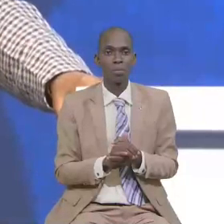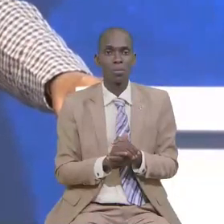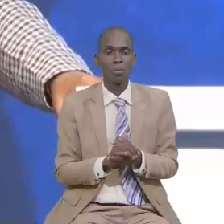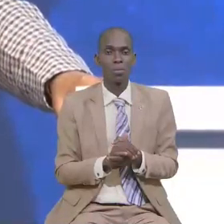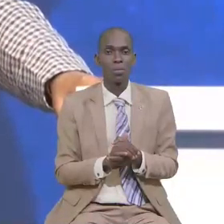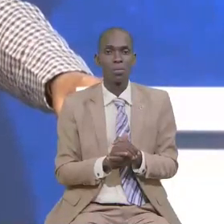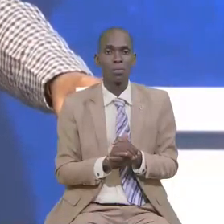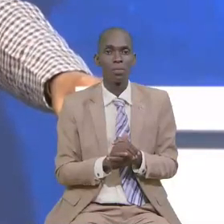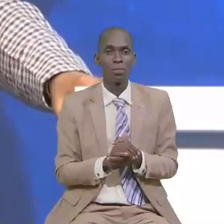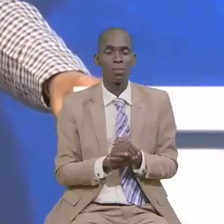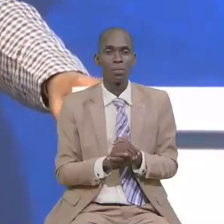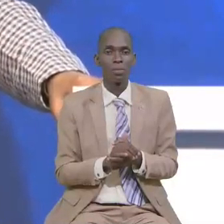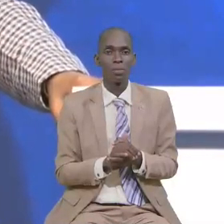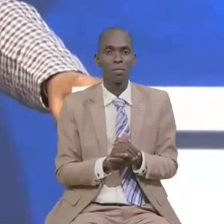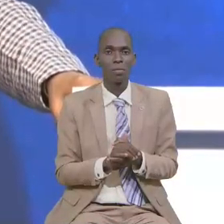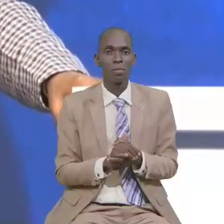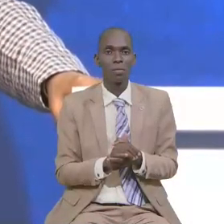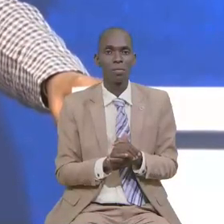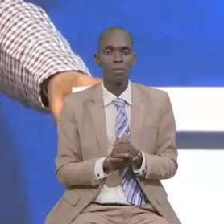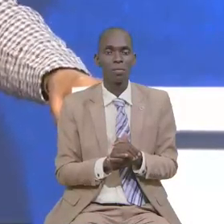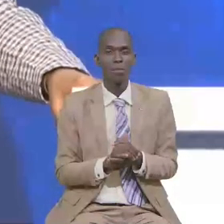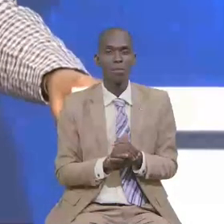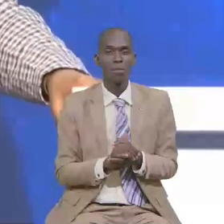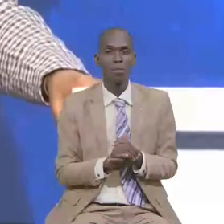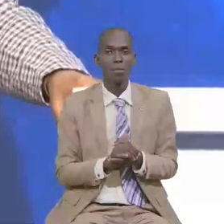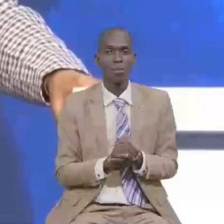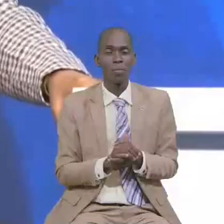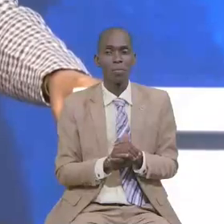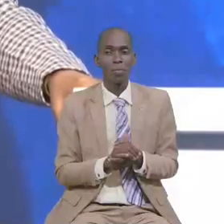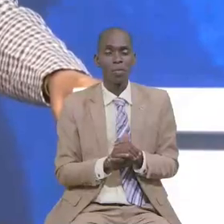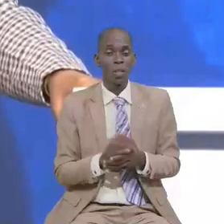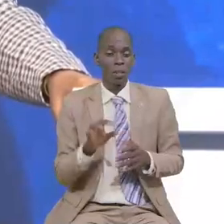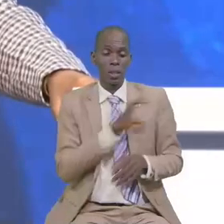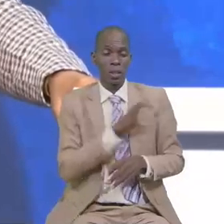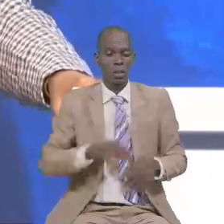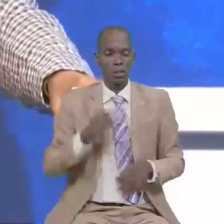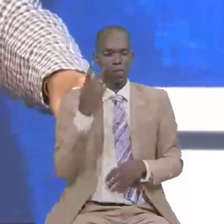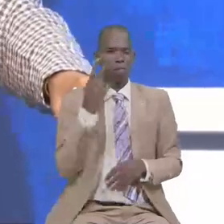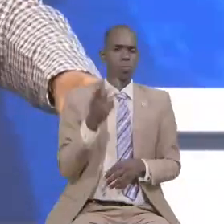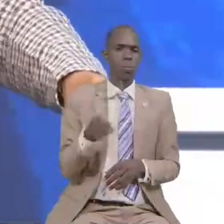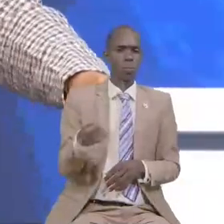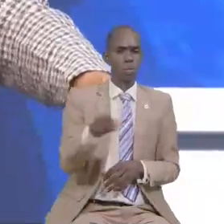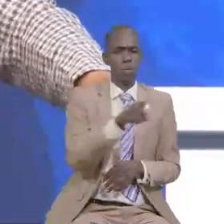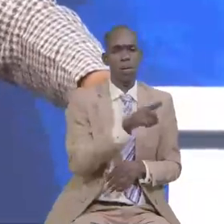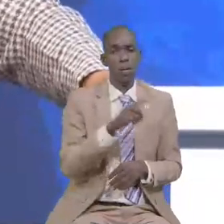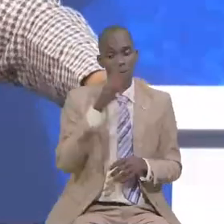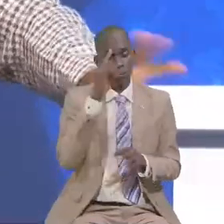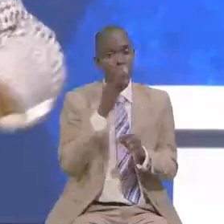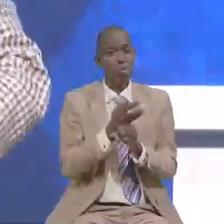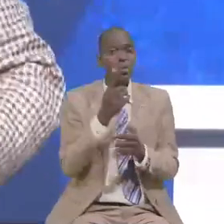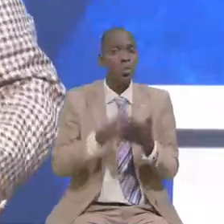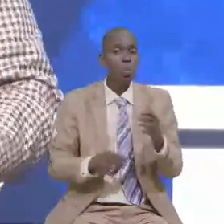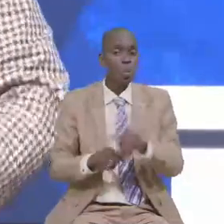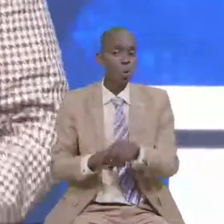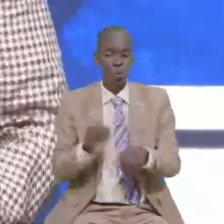paralysie. Et il a vu leur foi. ce